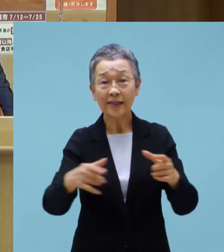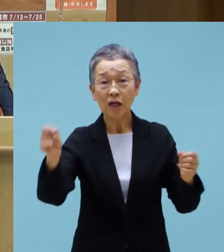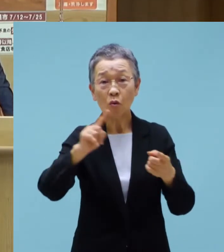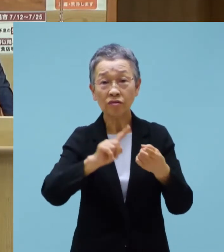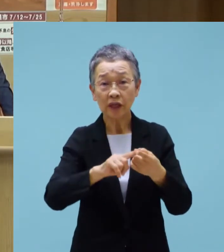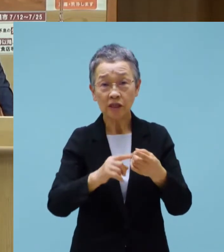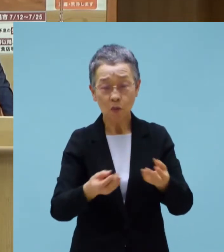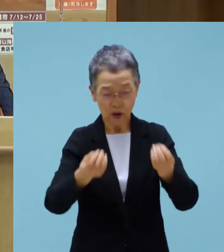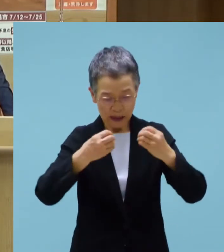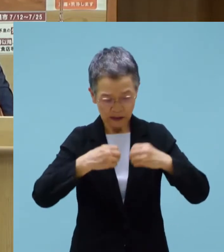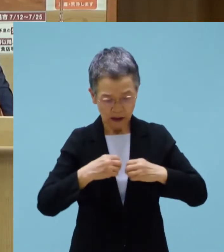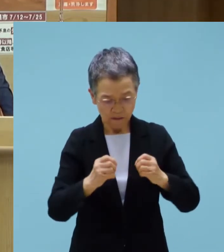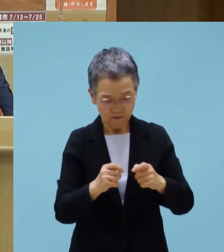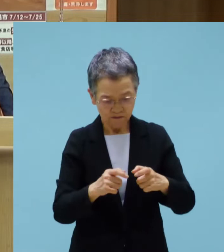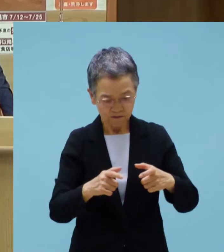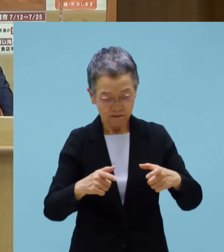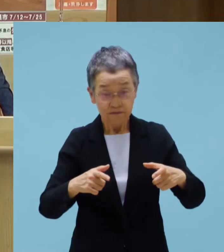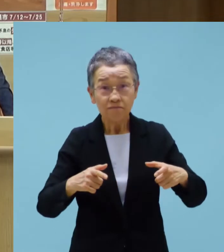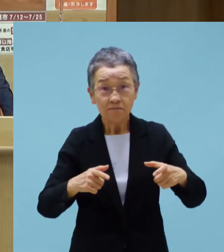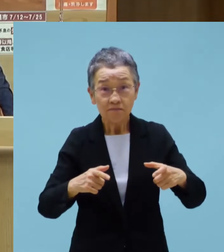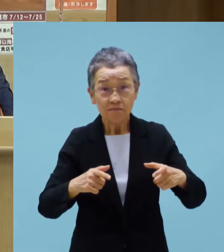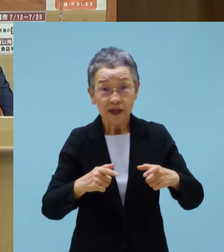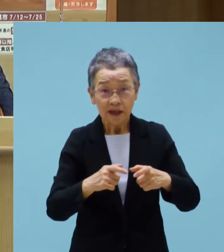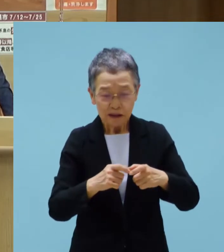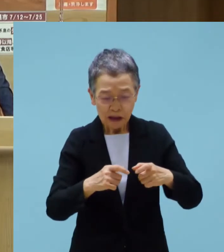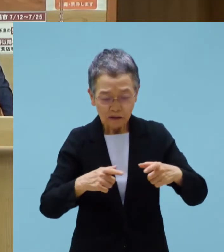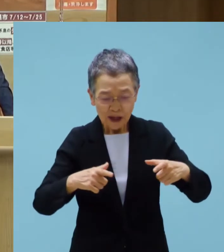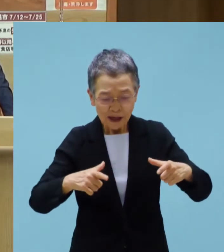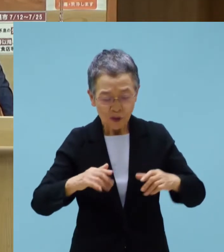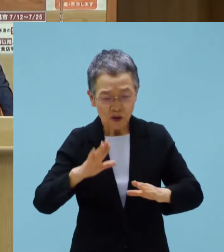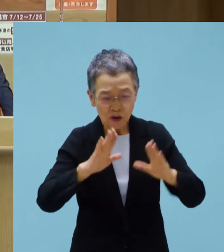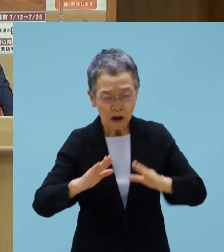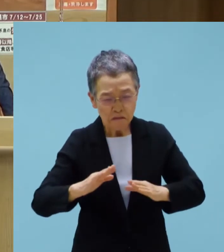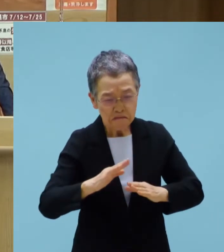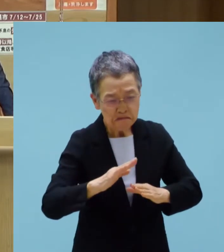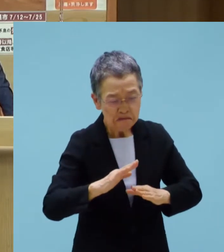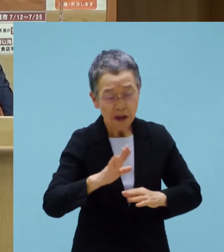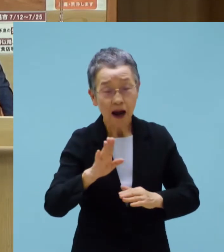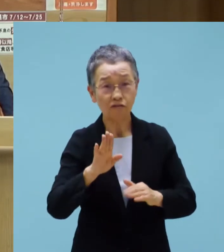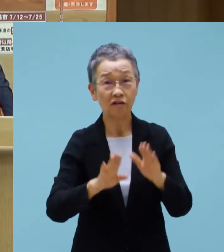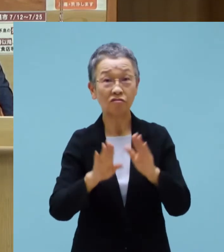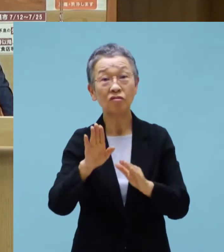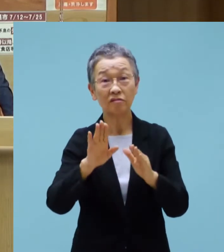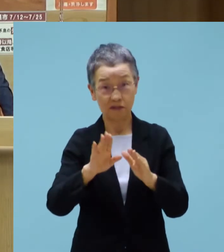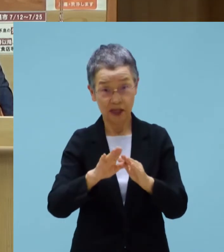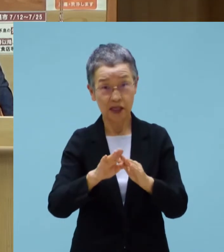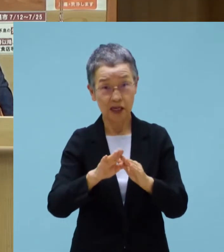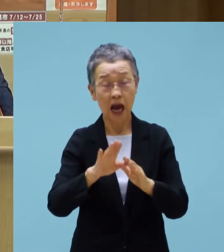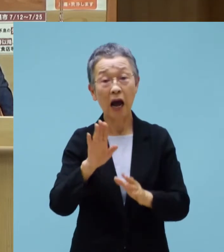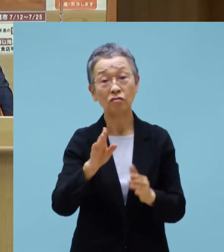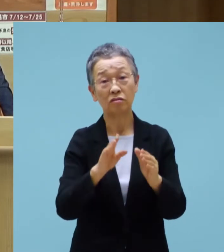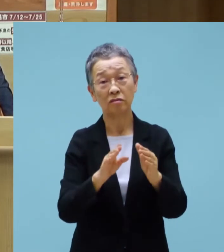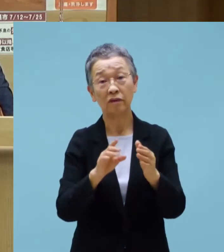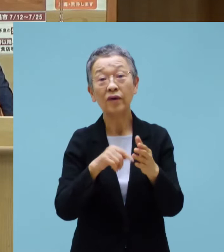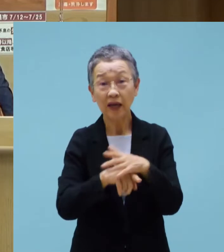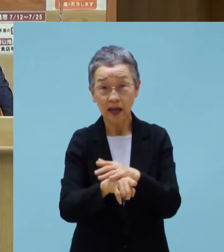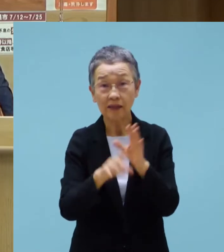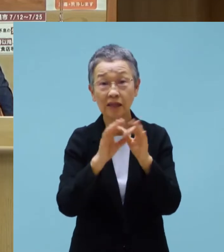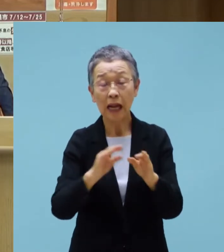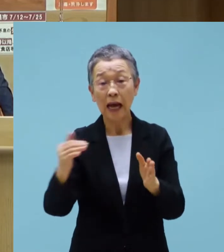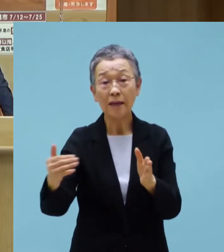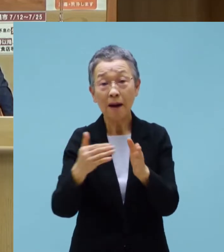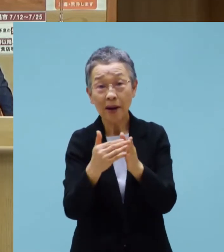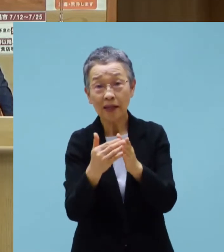に拡大傾向にある状況の中で、突入していくということがありますので、今まで以上の